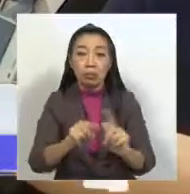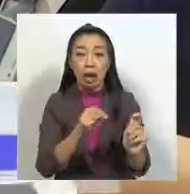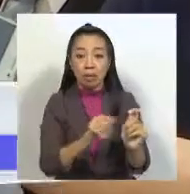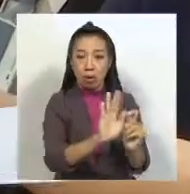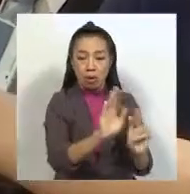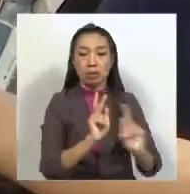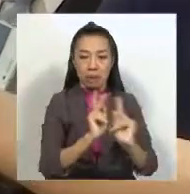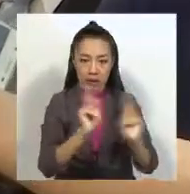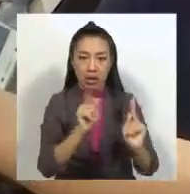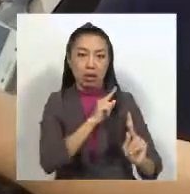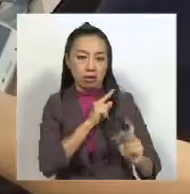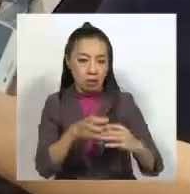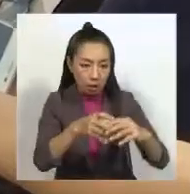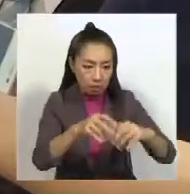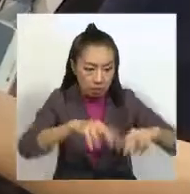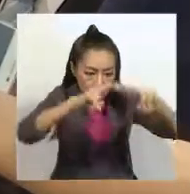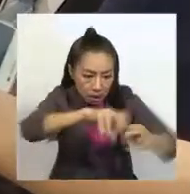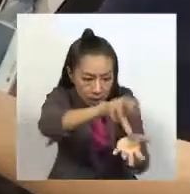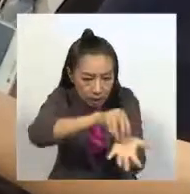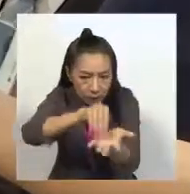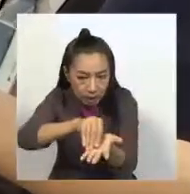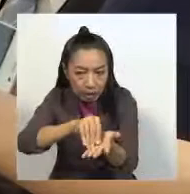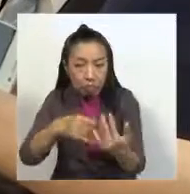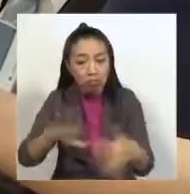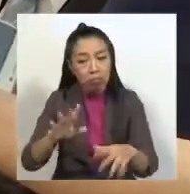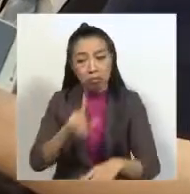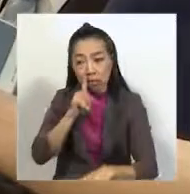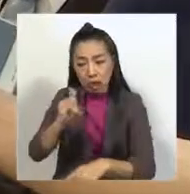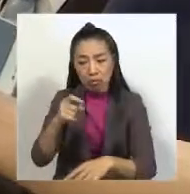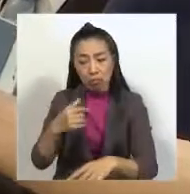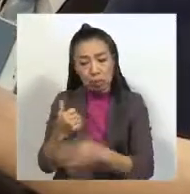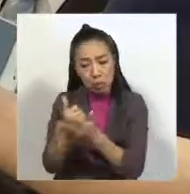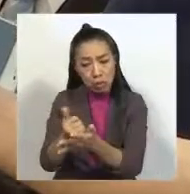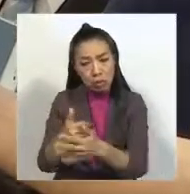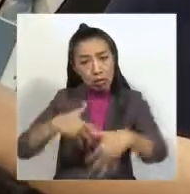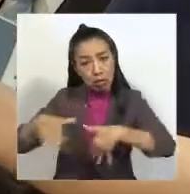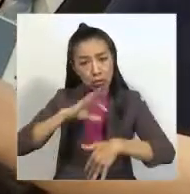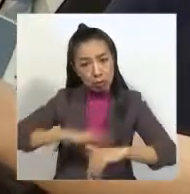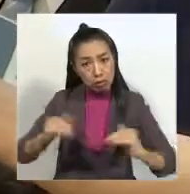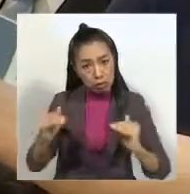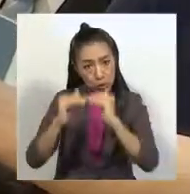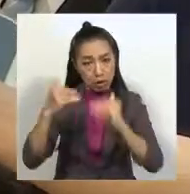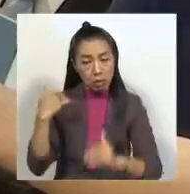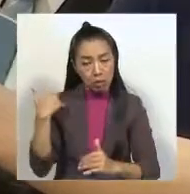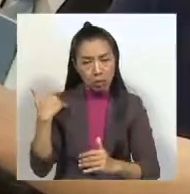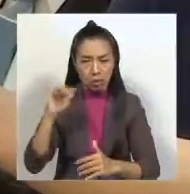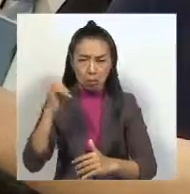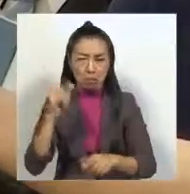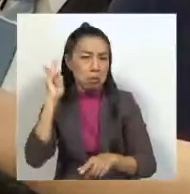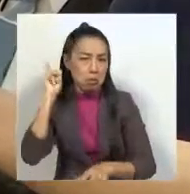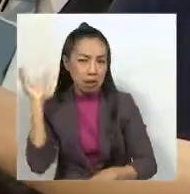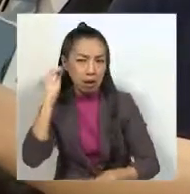ของความประชาชนมั่นใจเรื่องความเป็นธรรมเพราะมันอย่างมันก็จะมีข่า